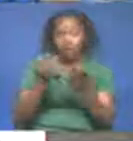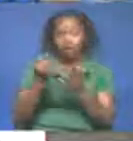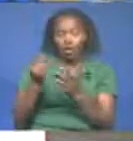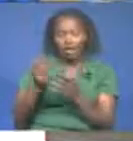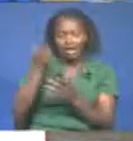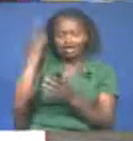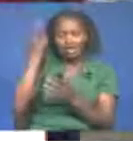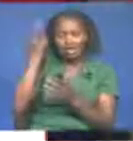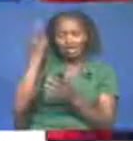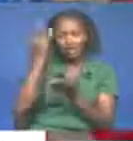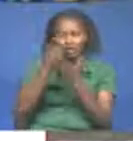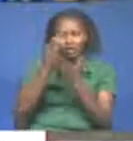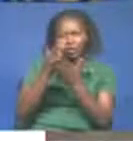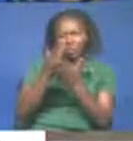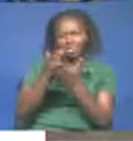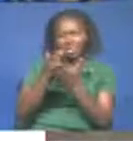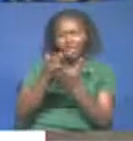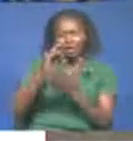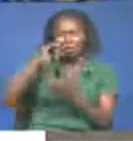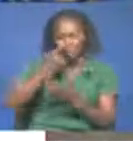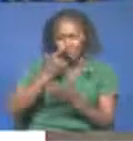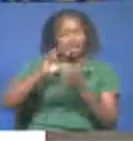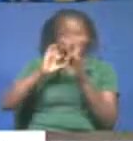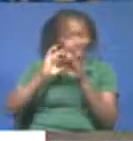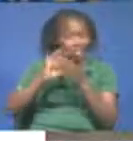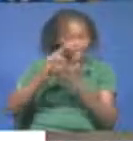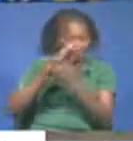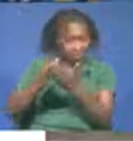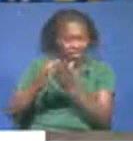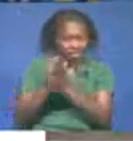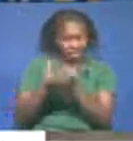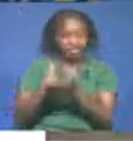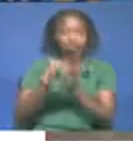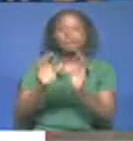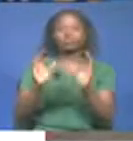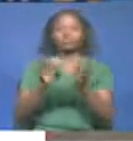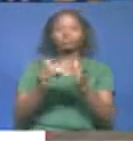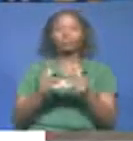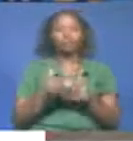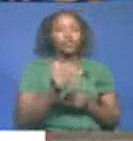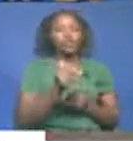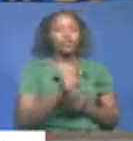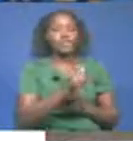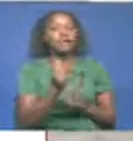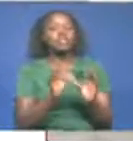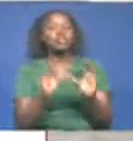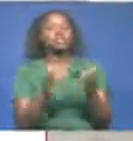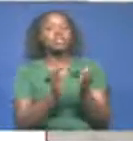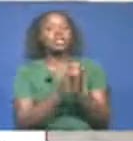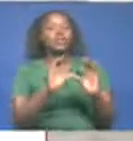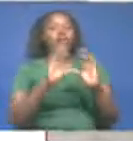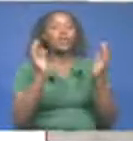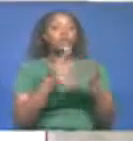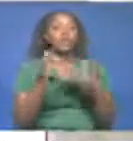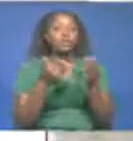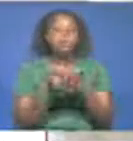shun the retrogressive parts of our culture, and I believe it's going to help us as a community move forward with the rest of the community and the rest of the world. Changamoto